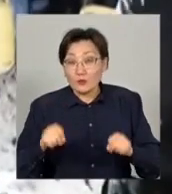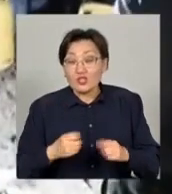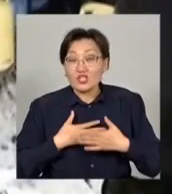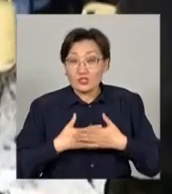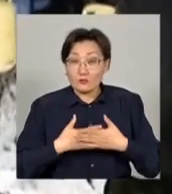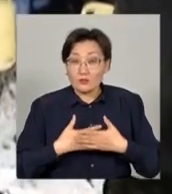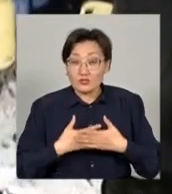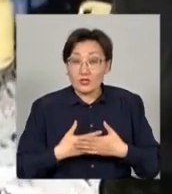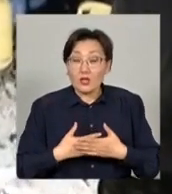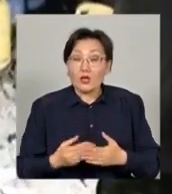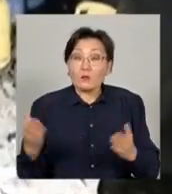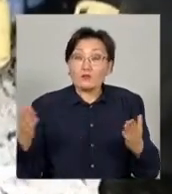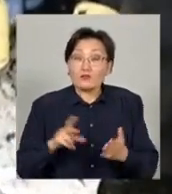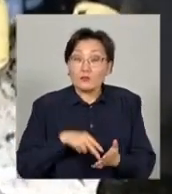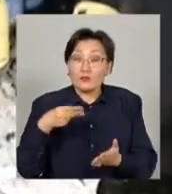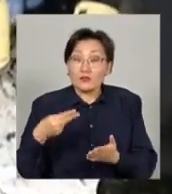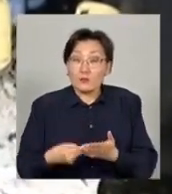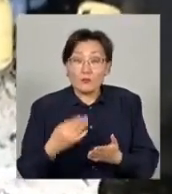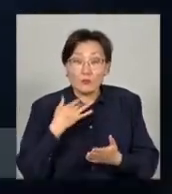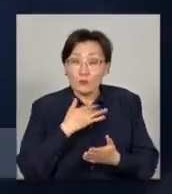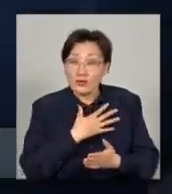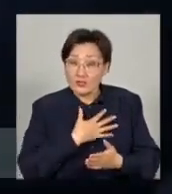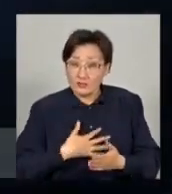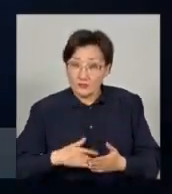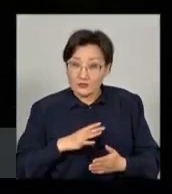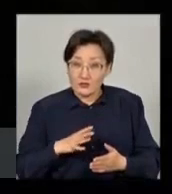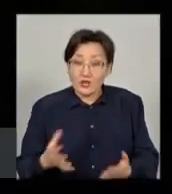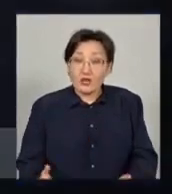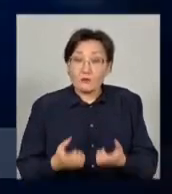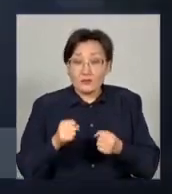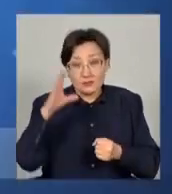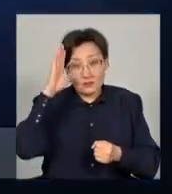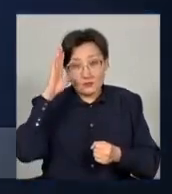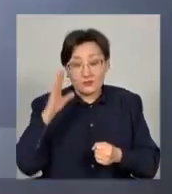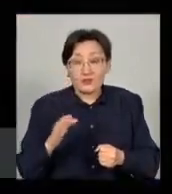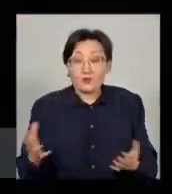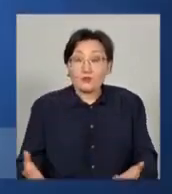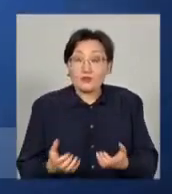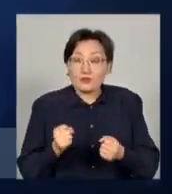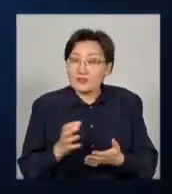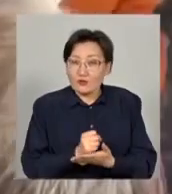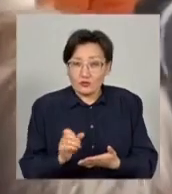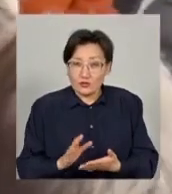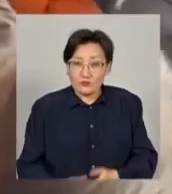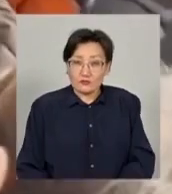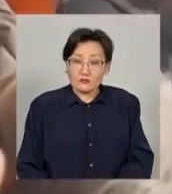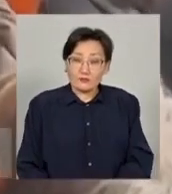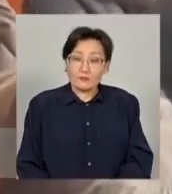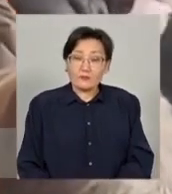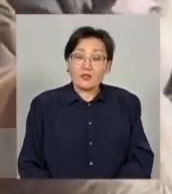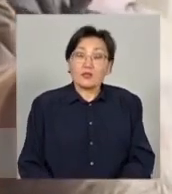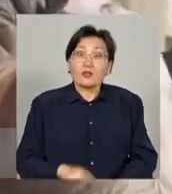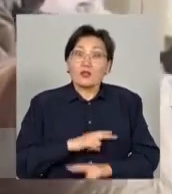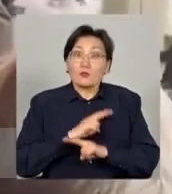дышать. К тому же при падении он получил много серьезных травм. Вытащить мальчика из сваи спасателям не удалось.